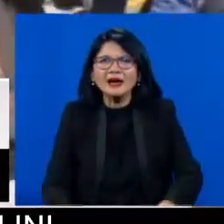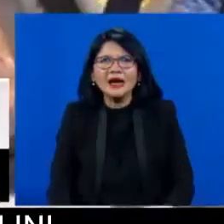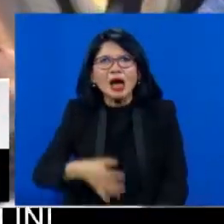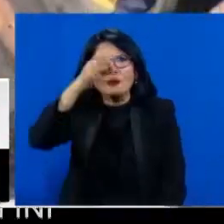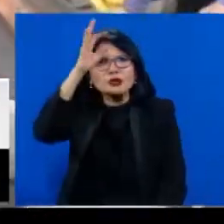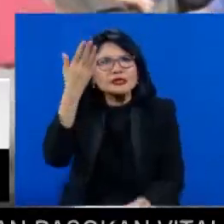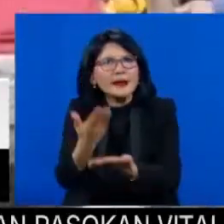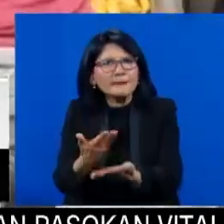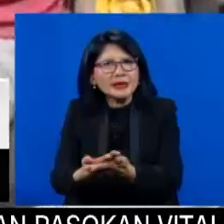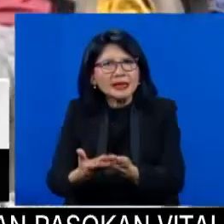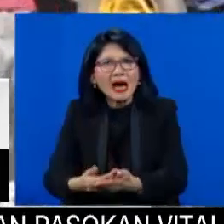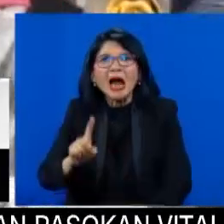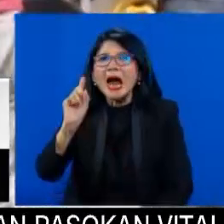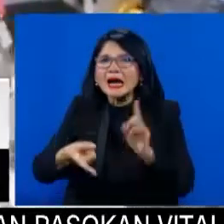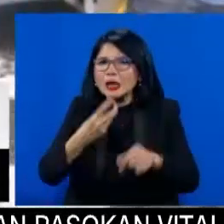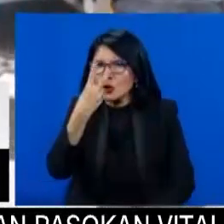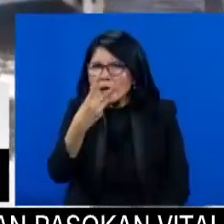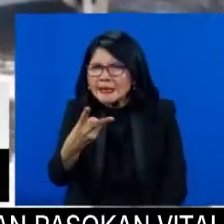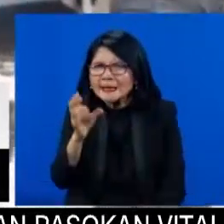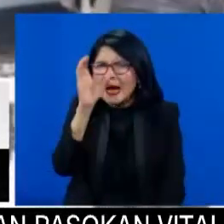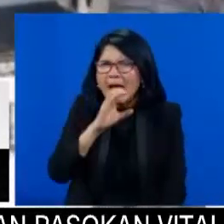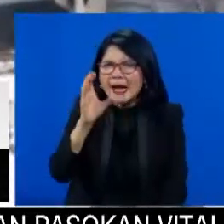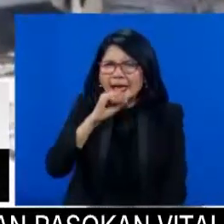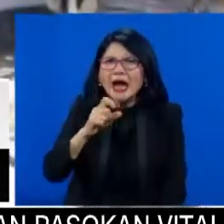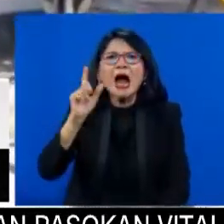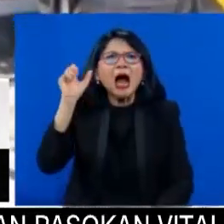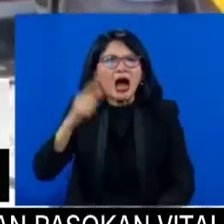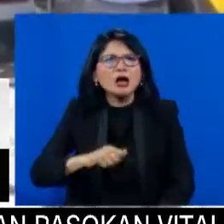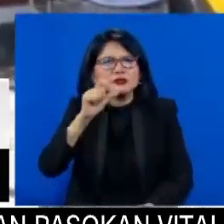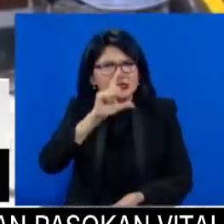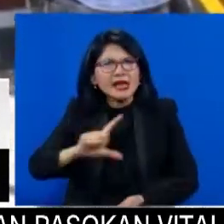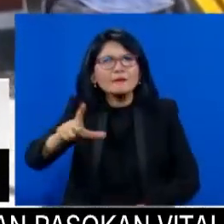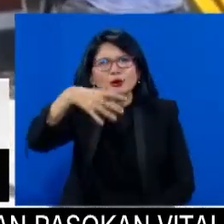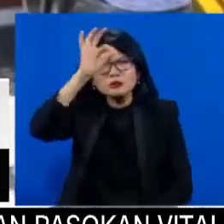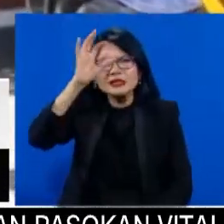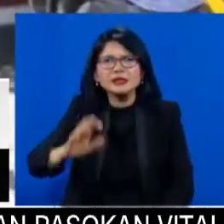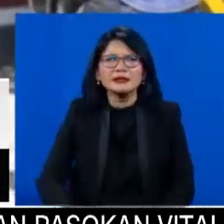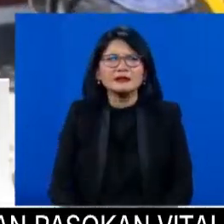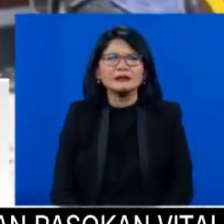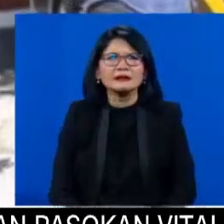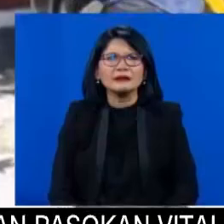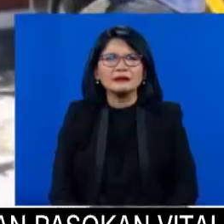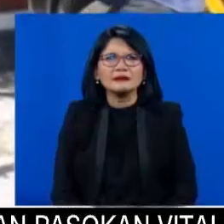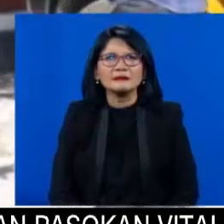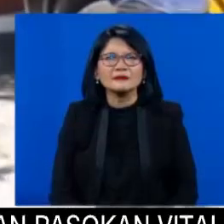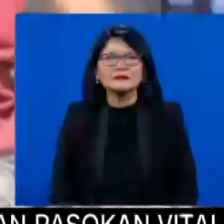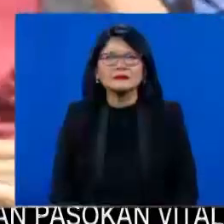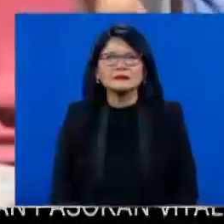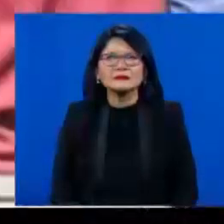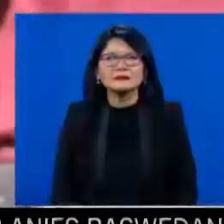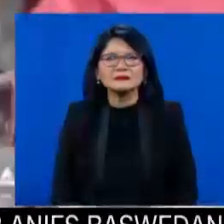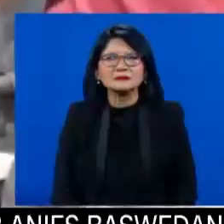warga untuk melapor jika melihat adanya aktivitas mencurigakan terkait penyalahgunaan BBM. Tim Liputan CNN Indonesia.